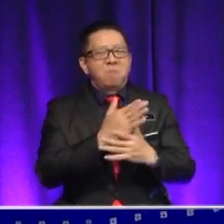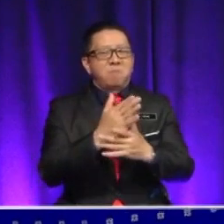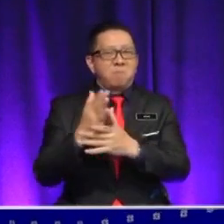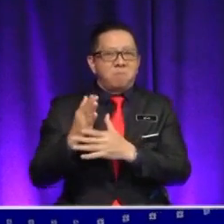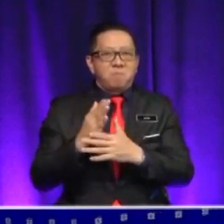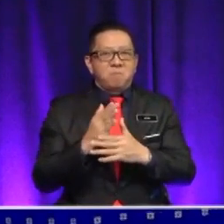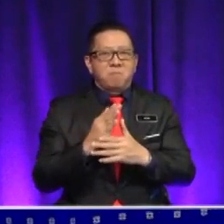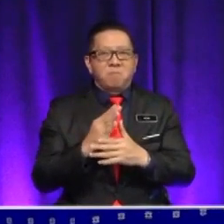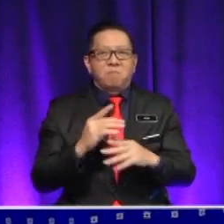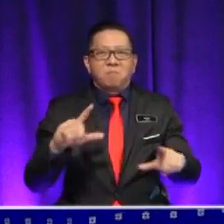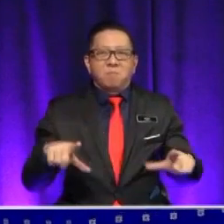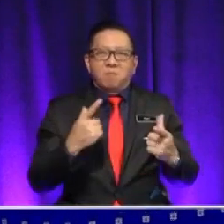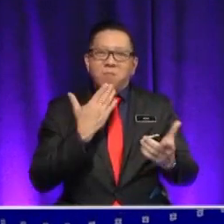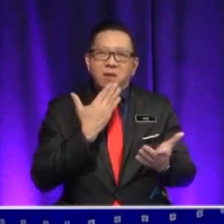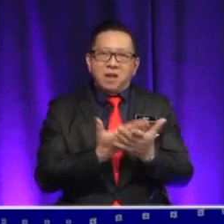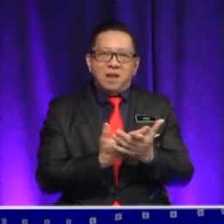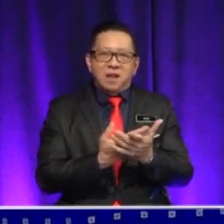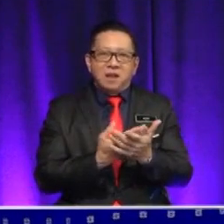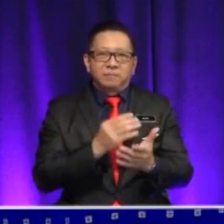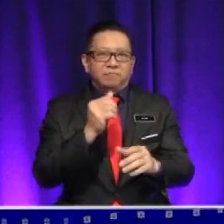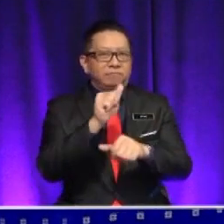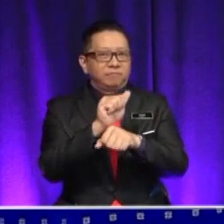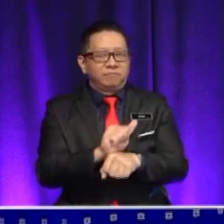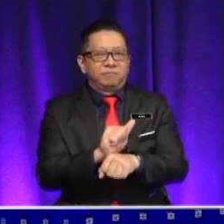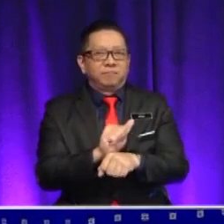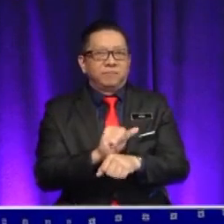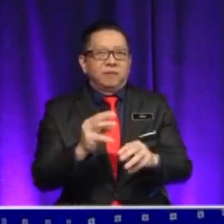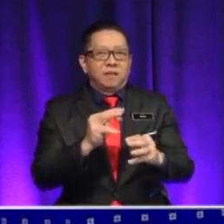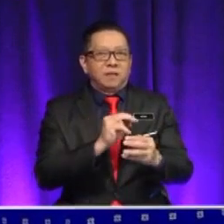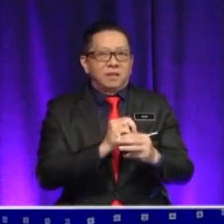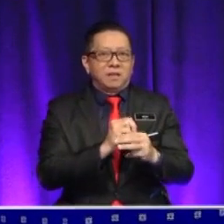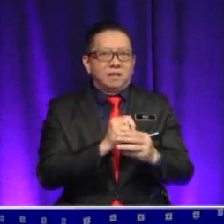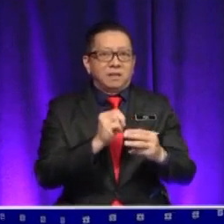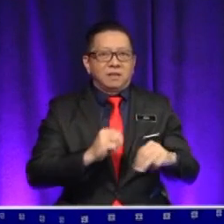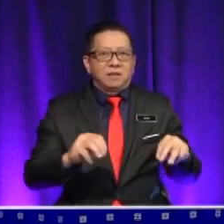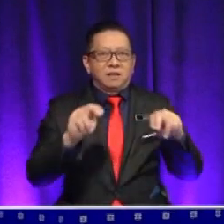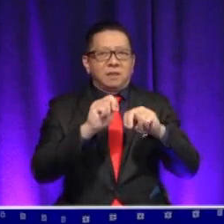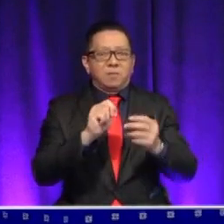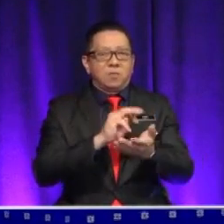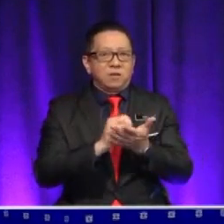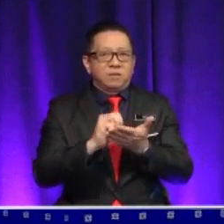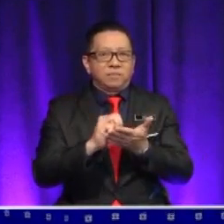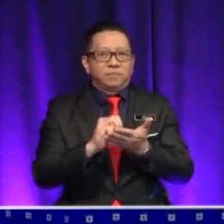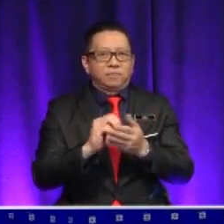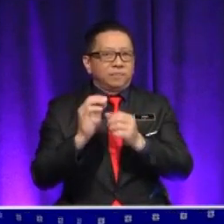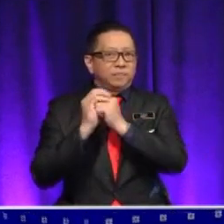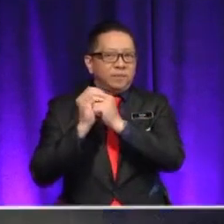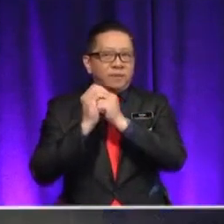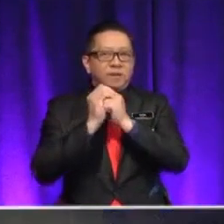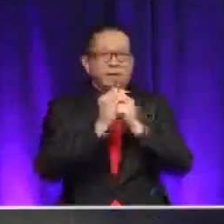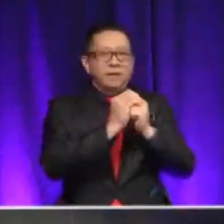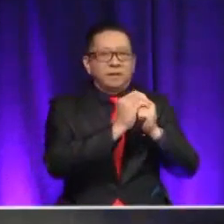melakukan kebaikan, untuk kita amalkan nilai murni, untuk kita setia kepada negara. Okey? Jadi tahniah Cikgu